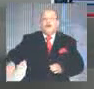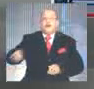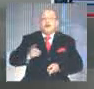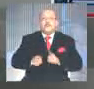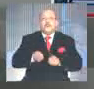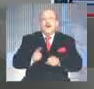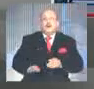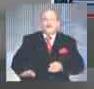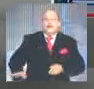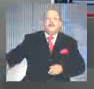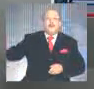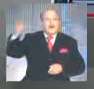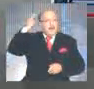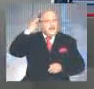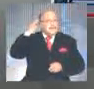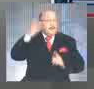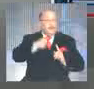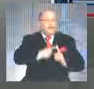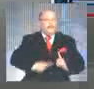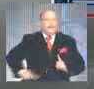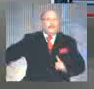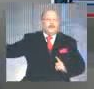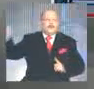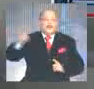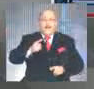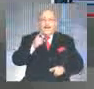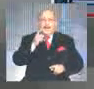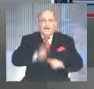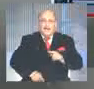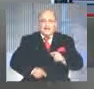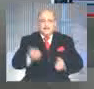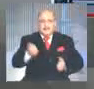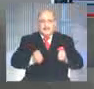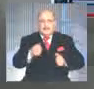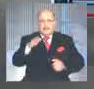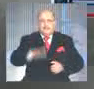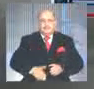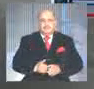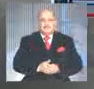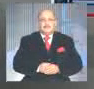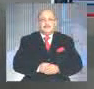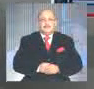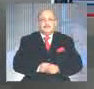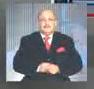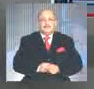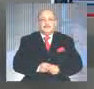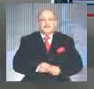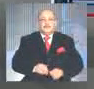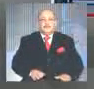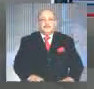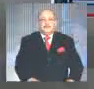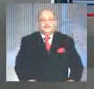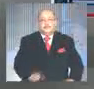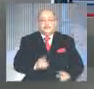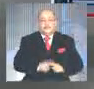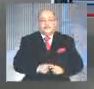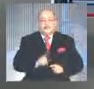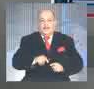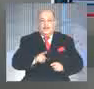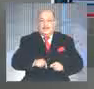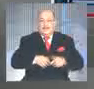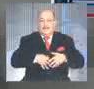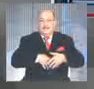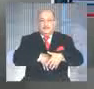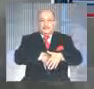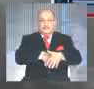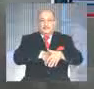جولان العربات بكل من شارع باب بنات وشارع المنج سليم بداية من الساعة 11 صباحا إلى الساعة 4 بعد الزوال